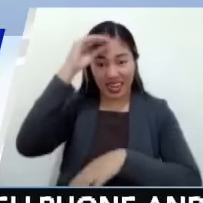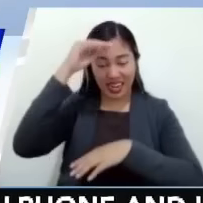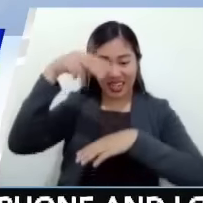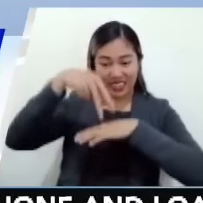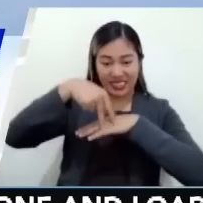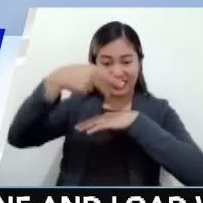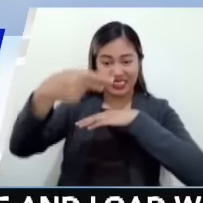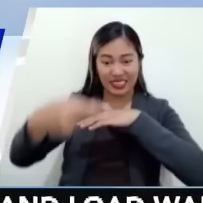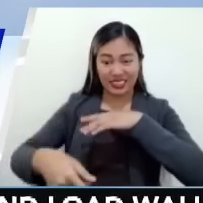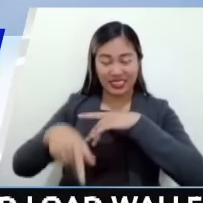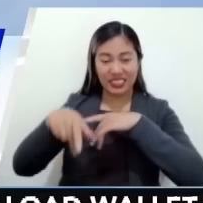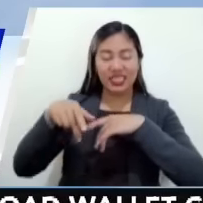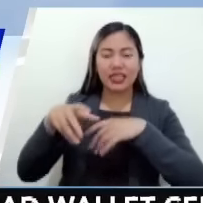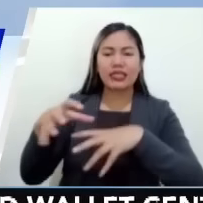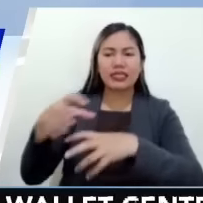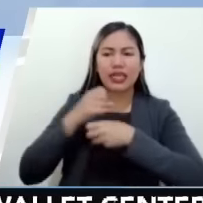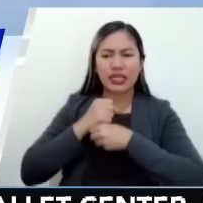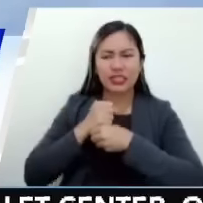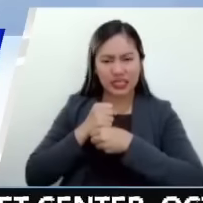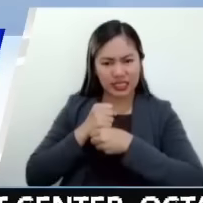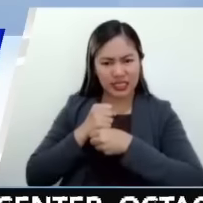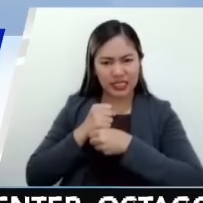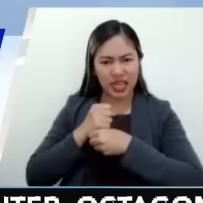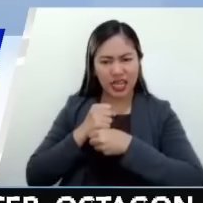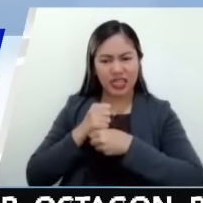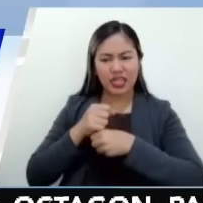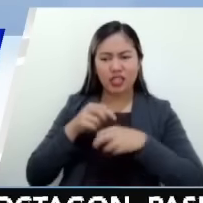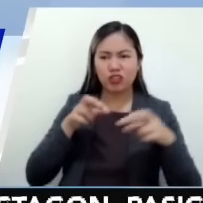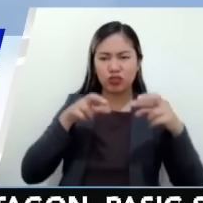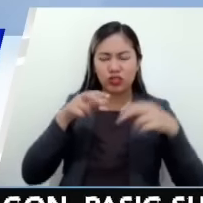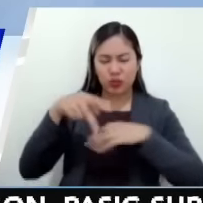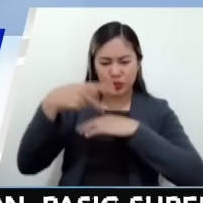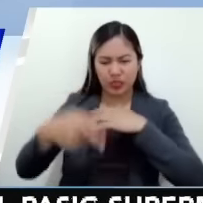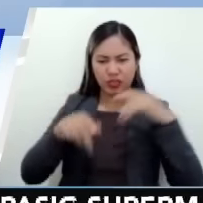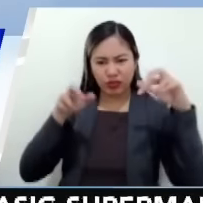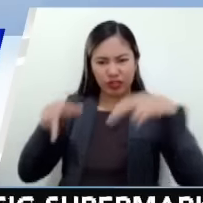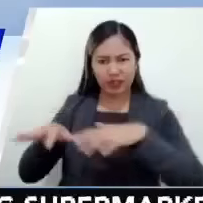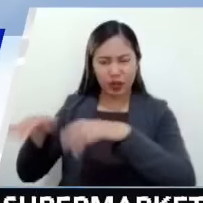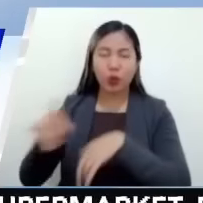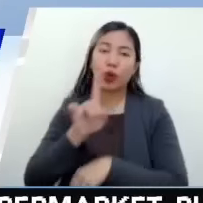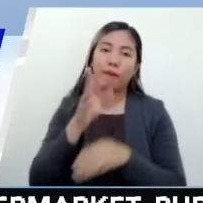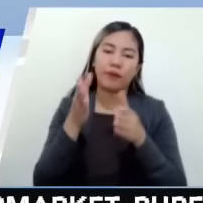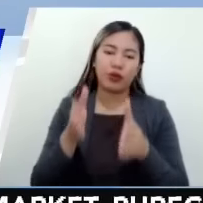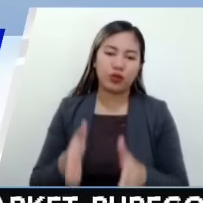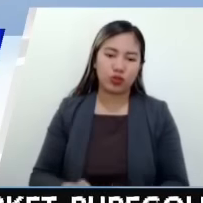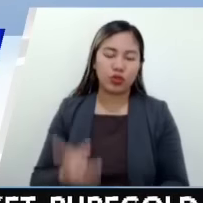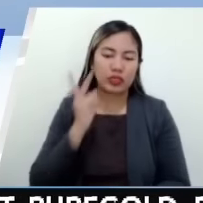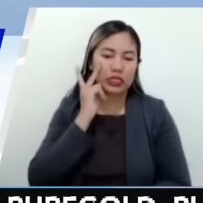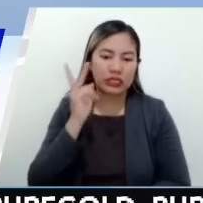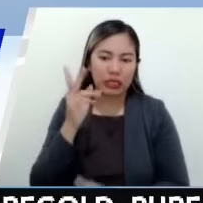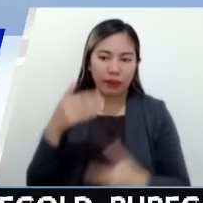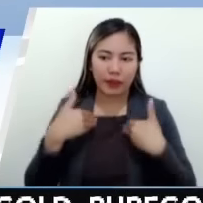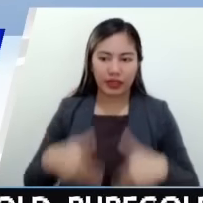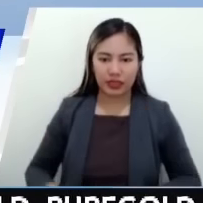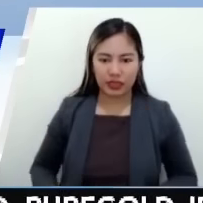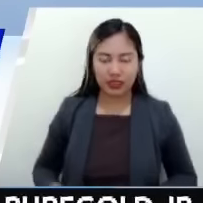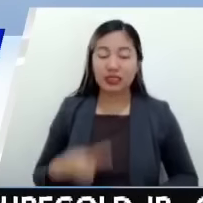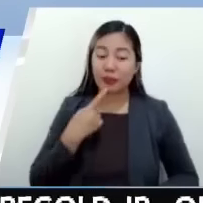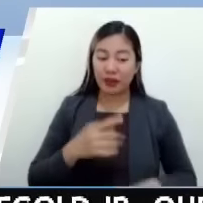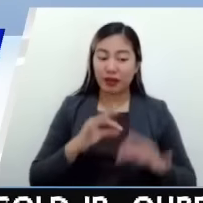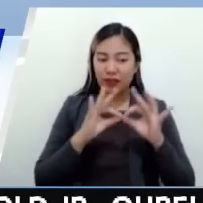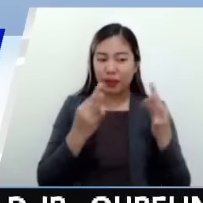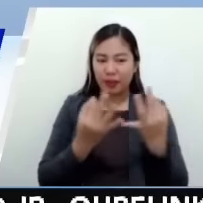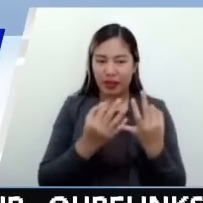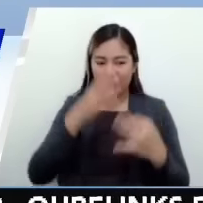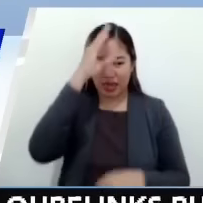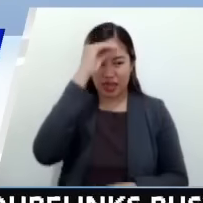inaanod umunong troso. Isang residente ang nakakita sa bangkay. Kinumpirma naman ng pamilya ng lalaki ang pagkakakilanlan nito